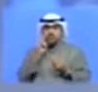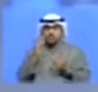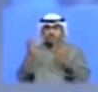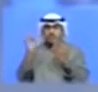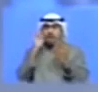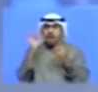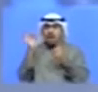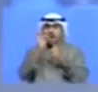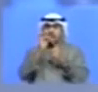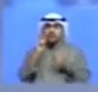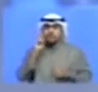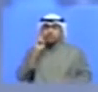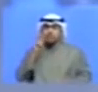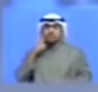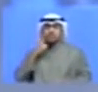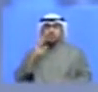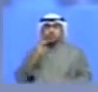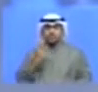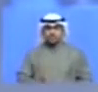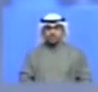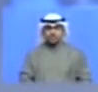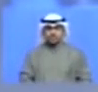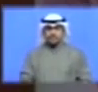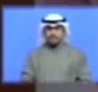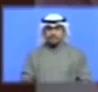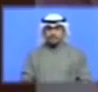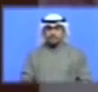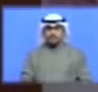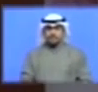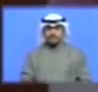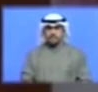ما كلهما وجديد في هذا المجال.